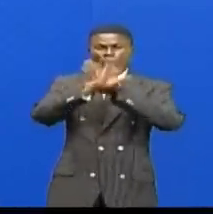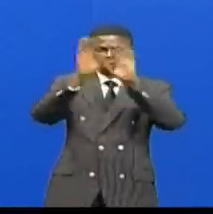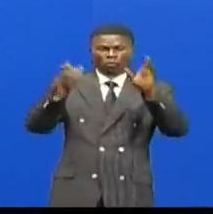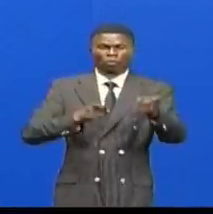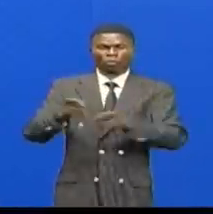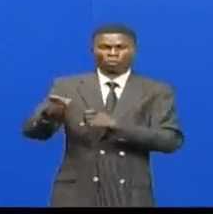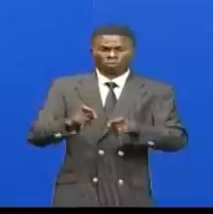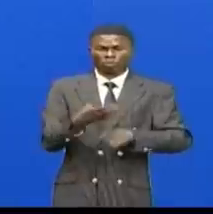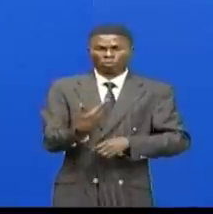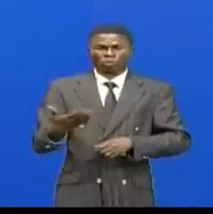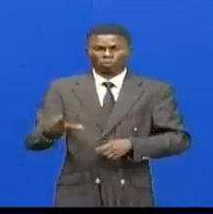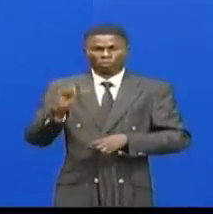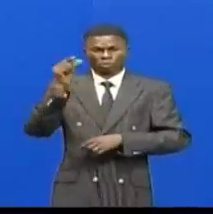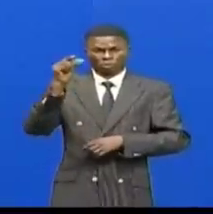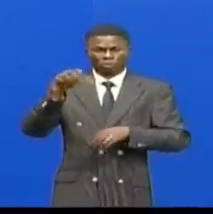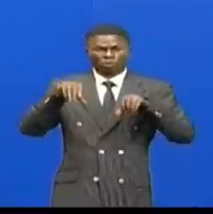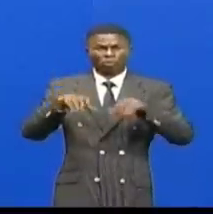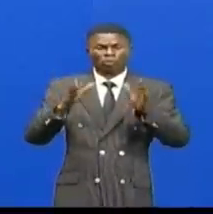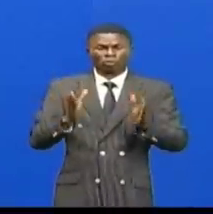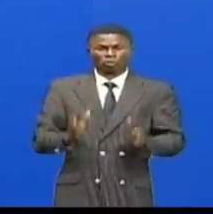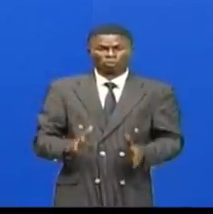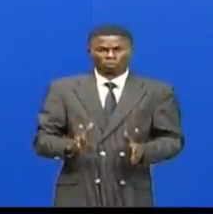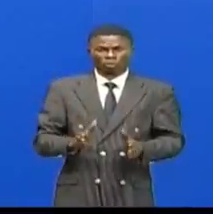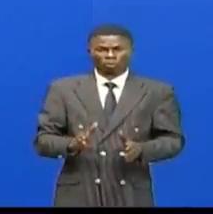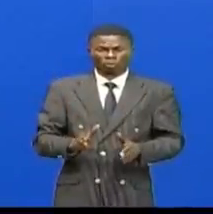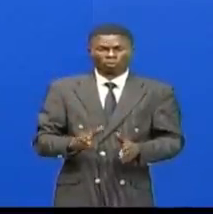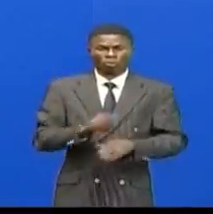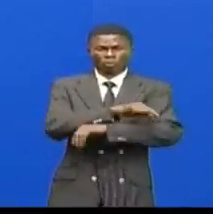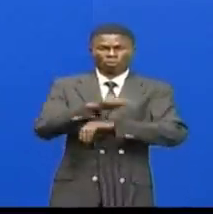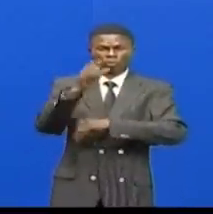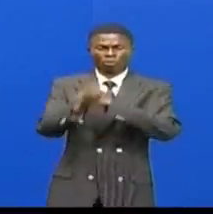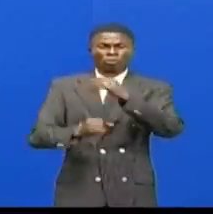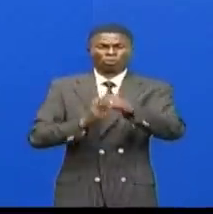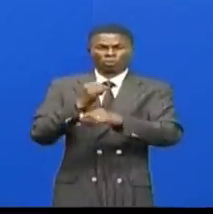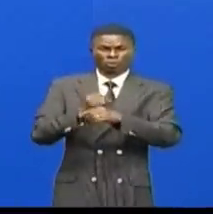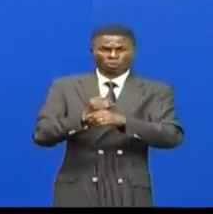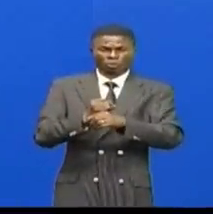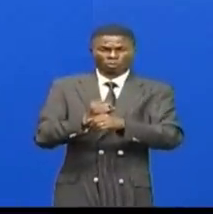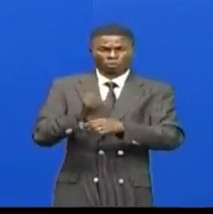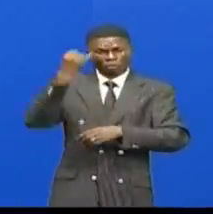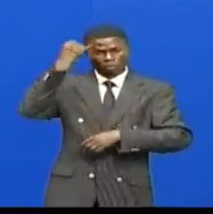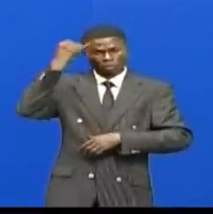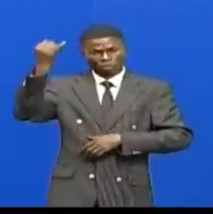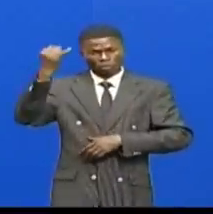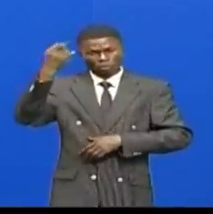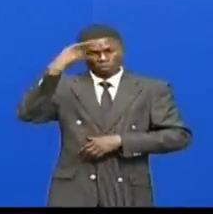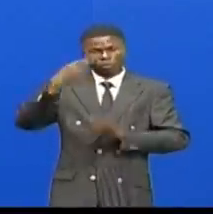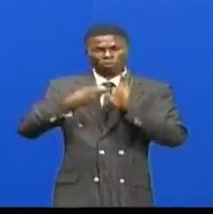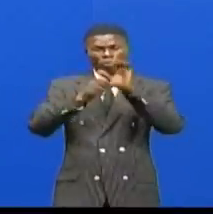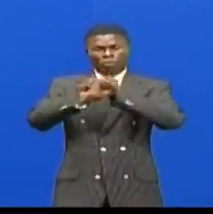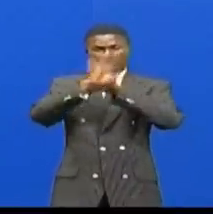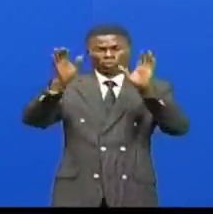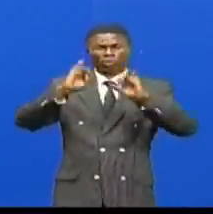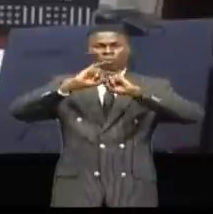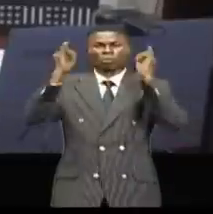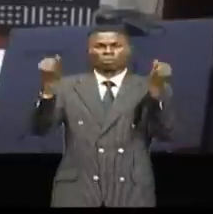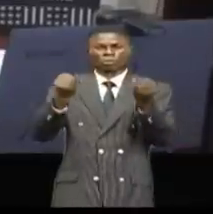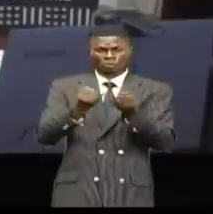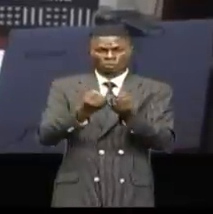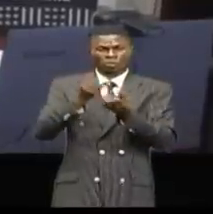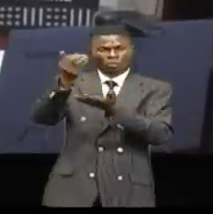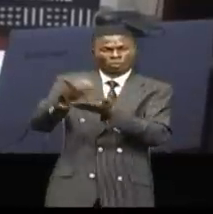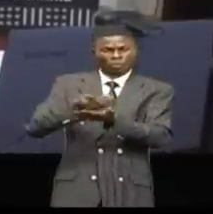gestion des ressources naturelles congolaises par les instances internationales de l'initiative pour la transparence des industries